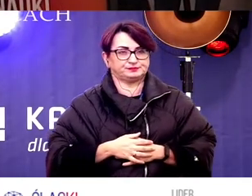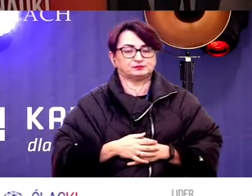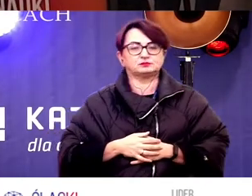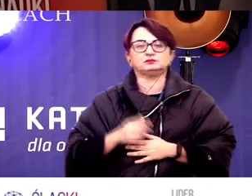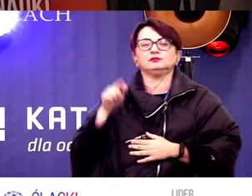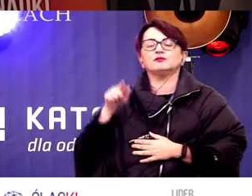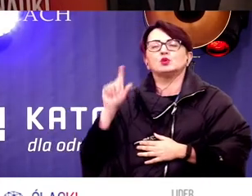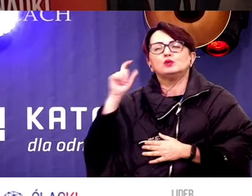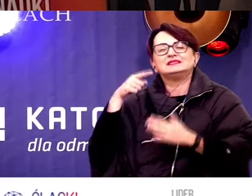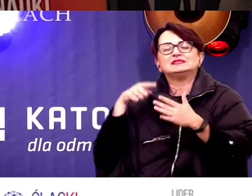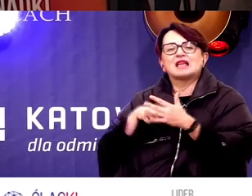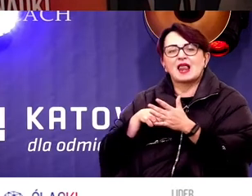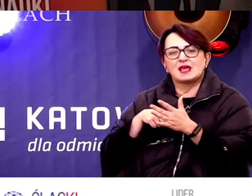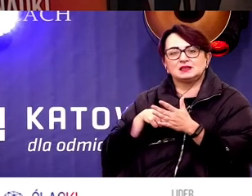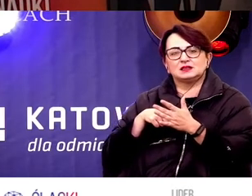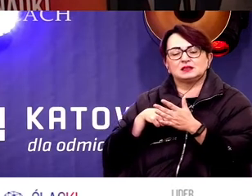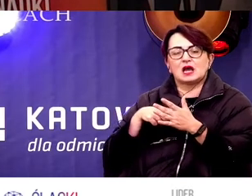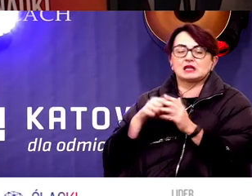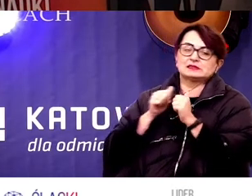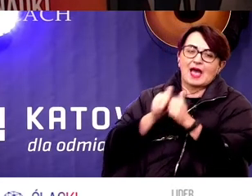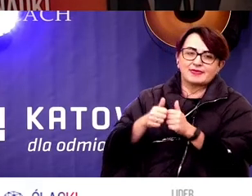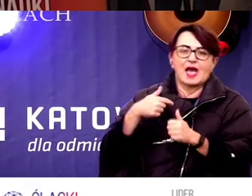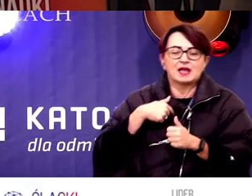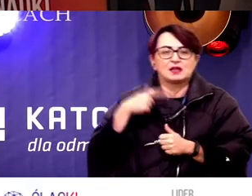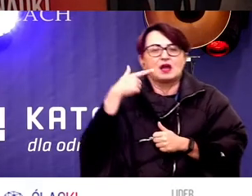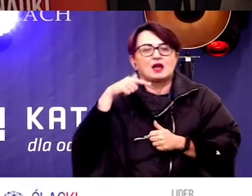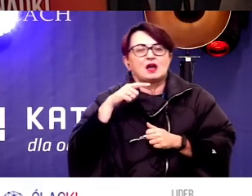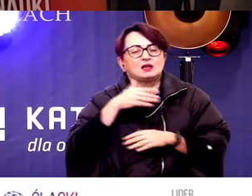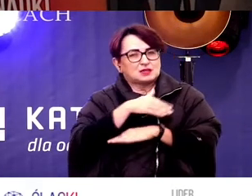Jednym z głównych celów czy zadań dyplomatów jest